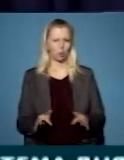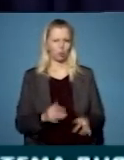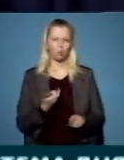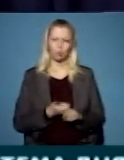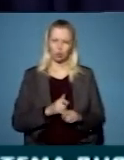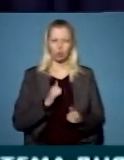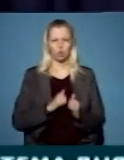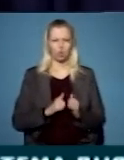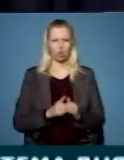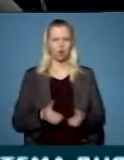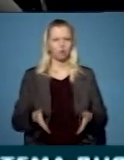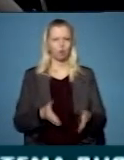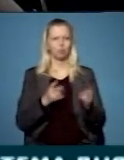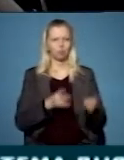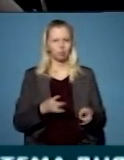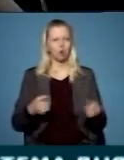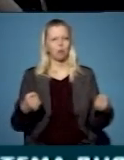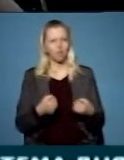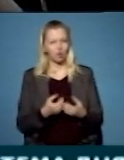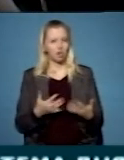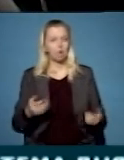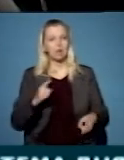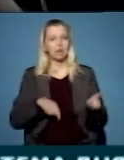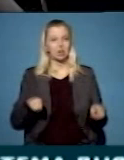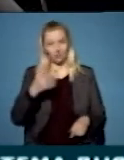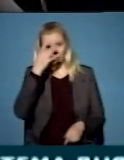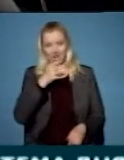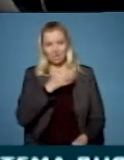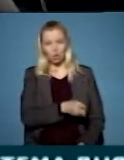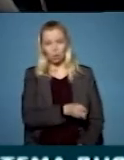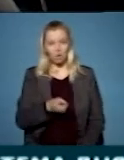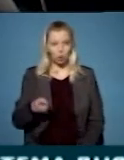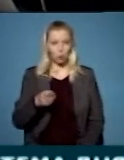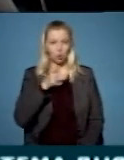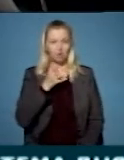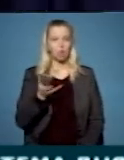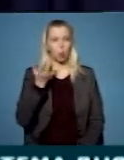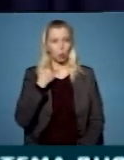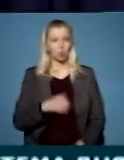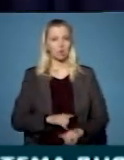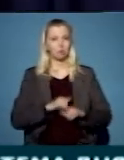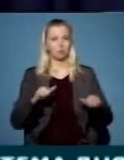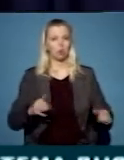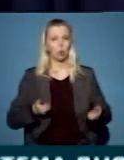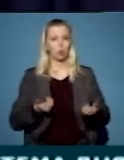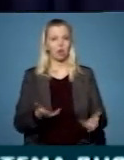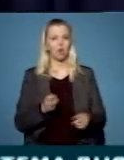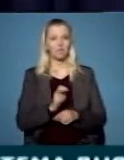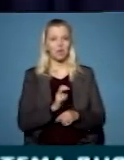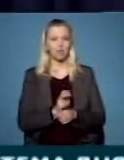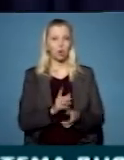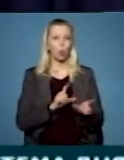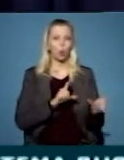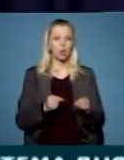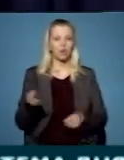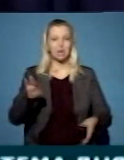часто дорожньо-транспортні пригоди. Саме так. Іноді от в літній період часу, коли збільшувалась кількість відвідувачів, які